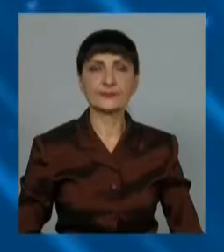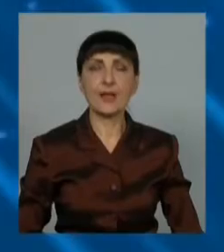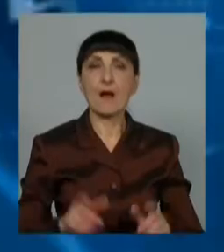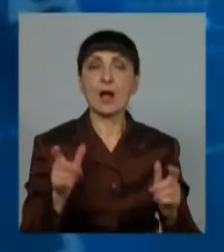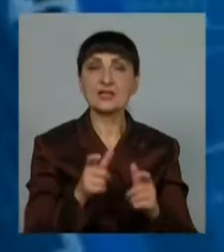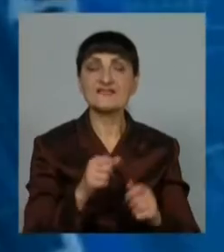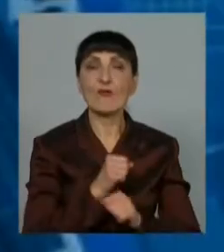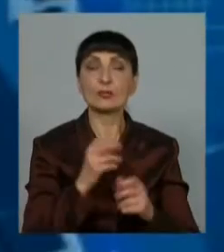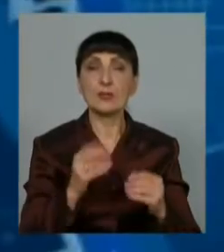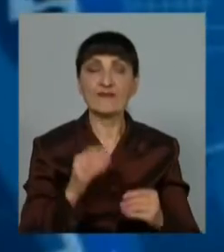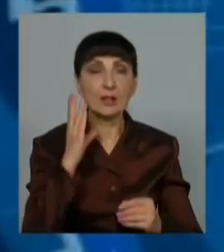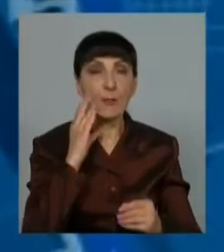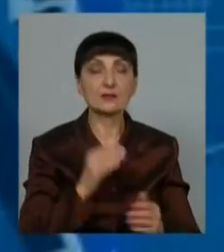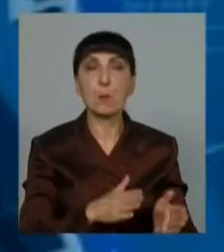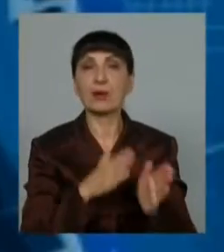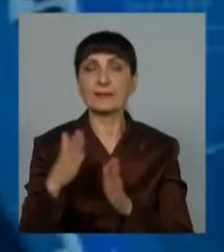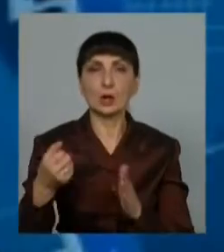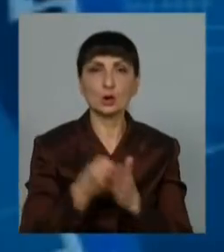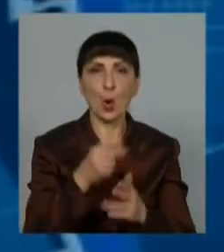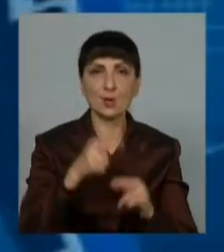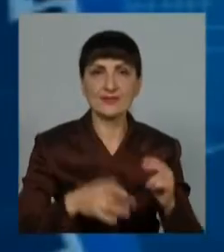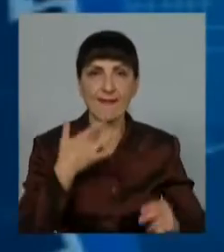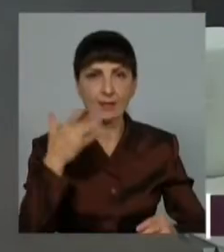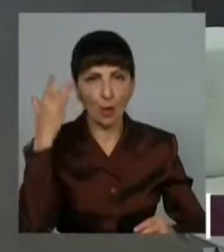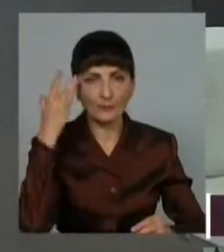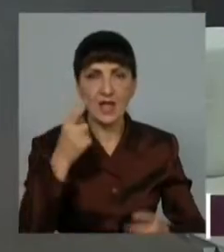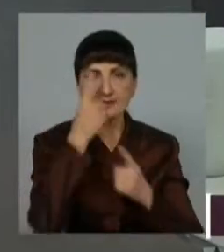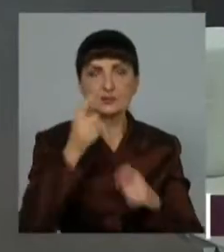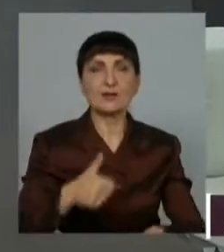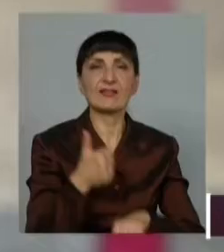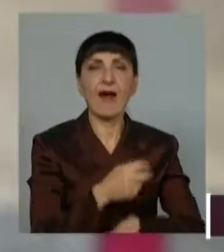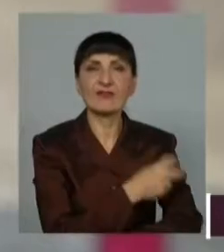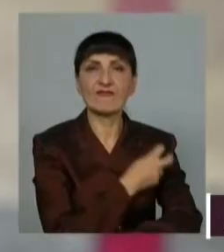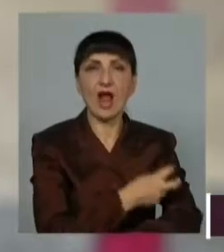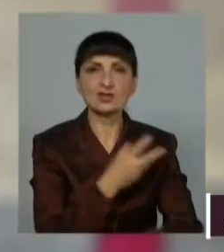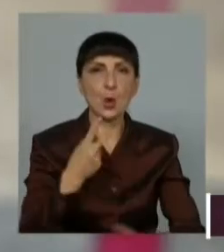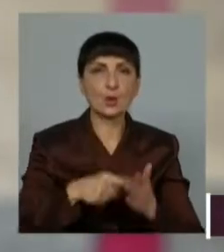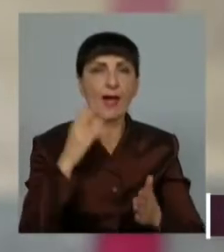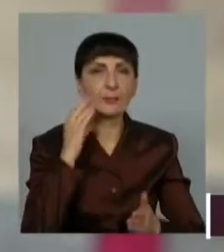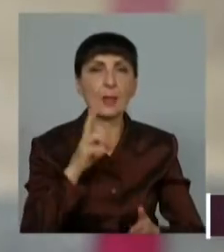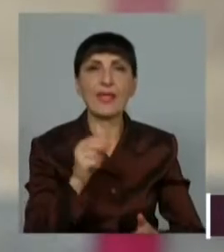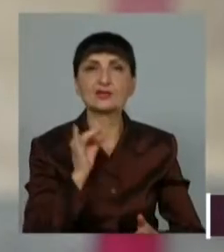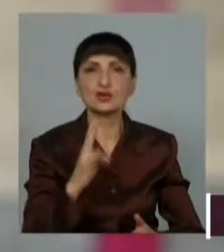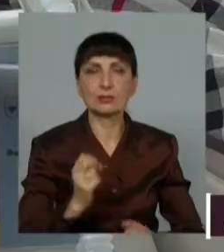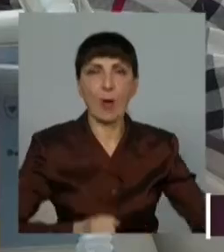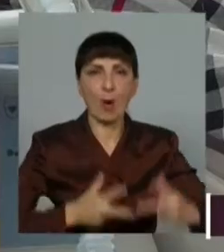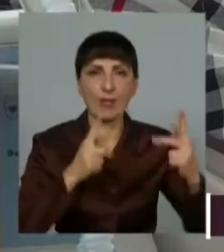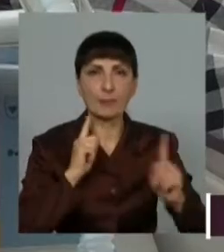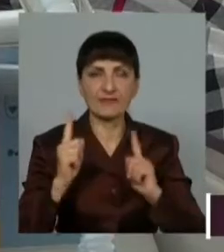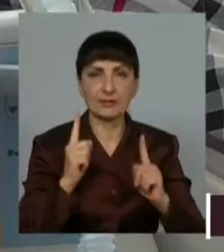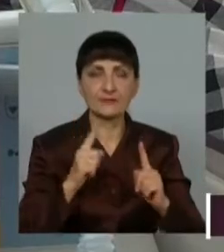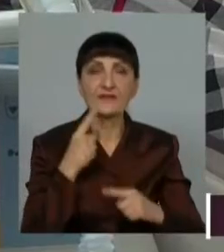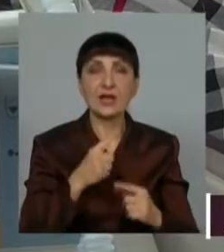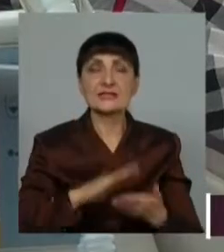Карантин выходного дня в Алматы продлили до конца лета. Об этом сообщил главный санврач города Жандарбек Бекшин на онлайн-брифинге. По его